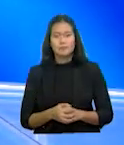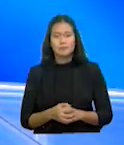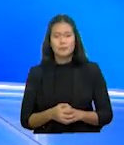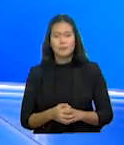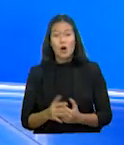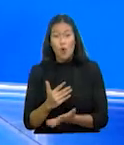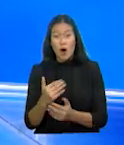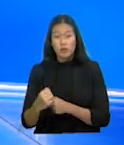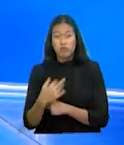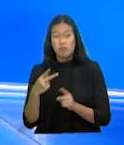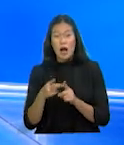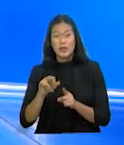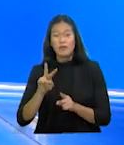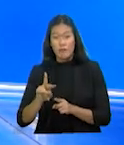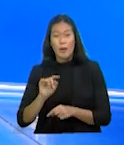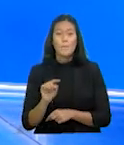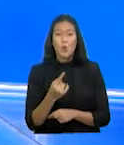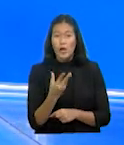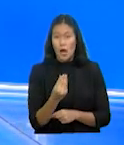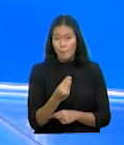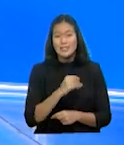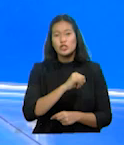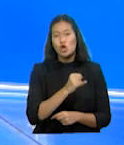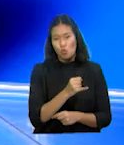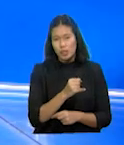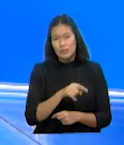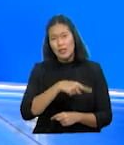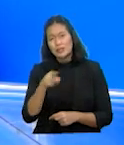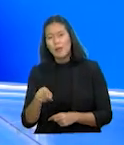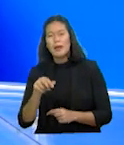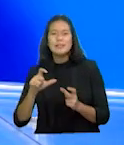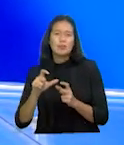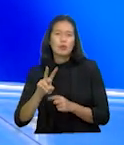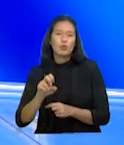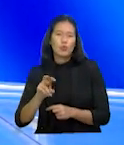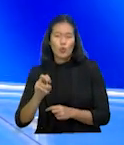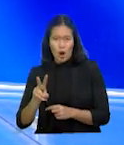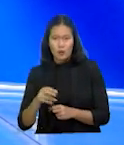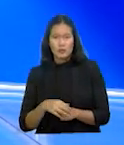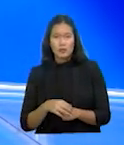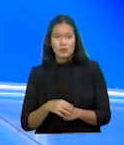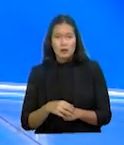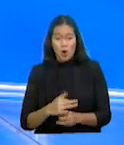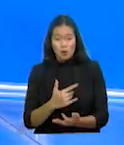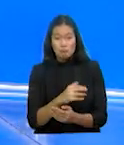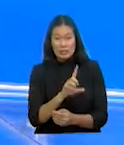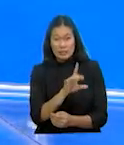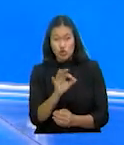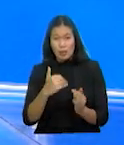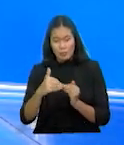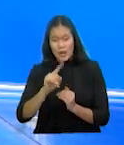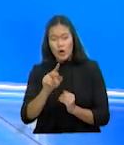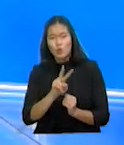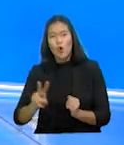Jawa Barat. 554 warga dinyatakan positif HIV sejak Januari hingga September 2022.